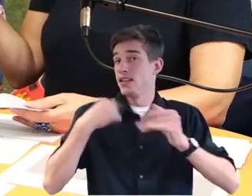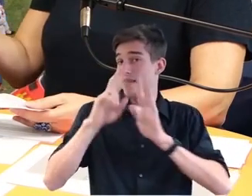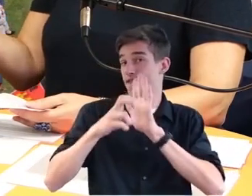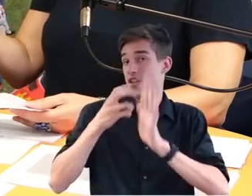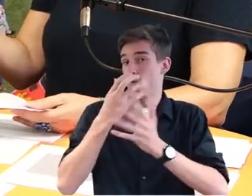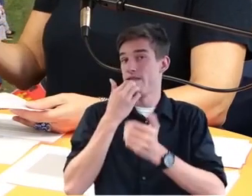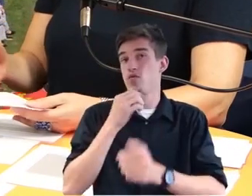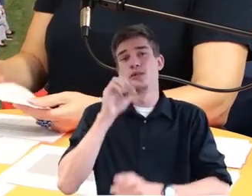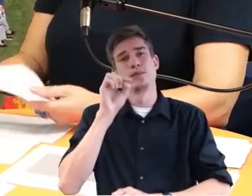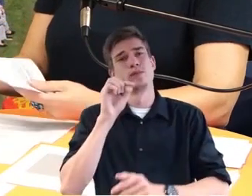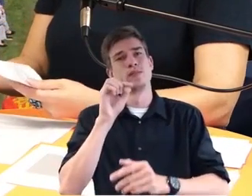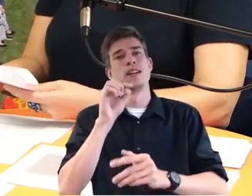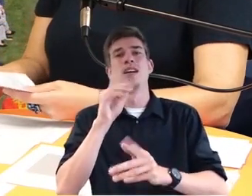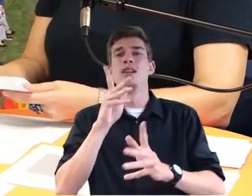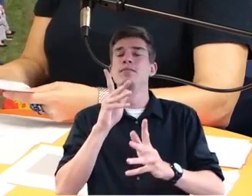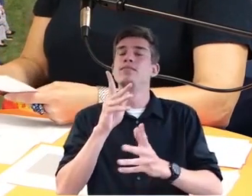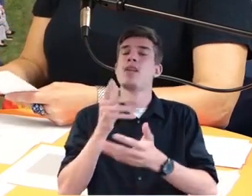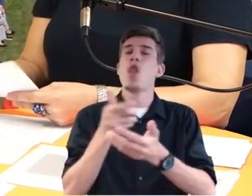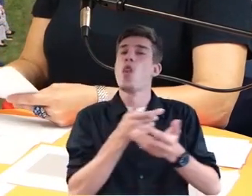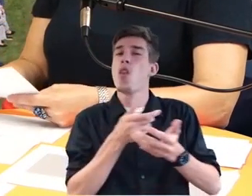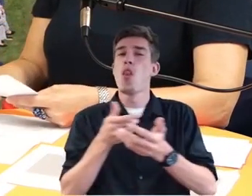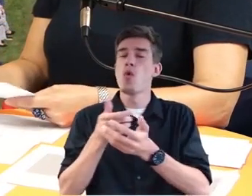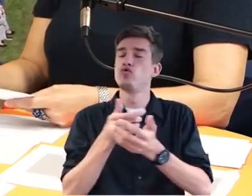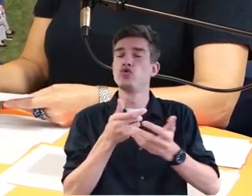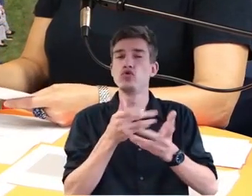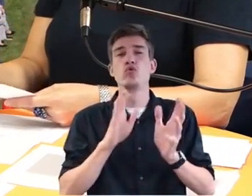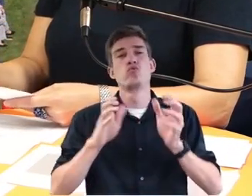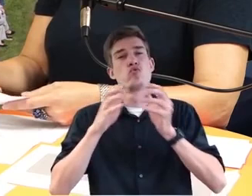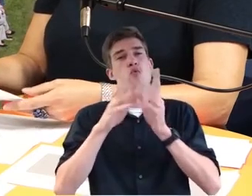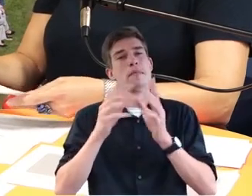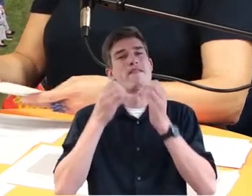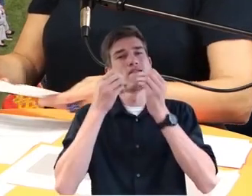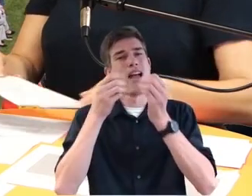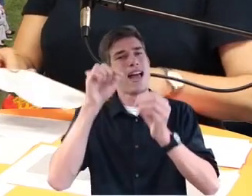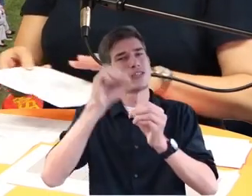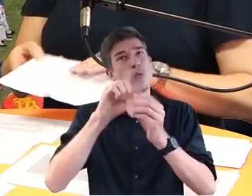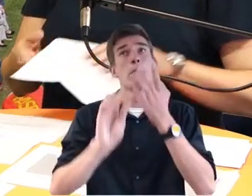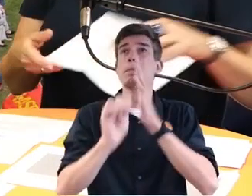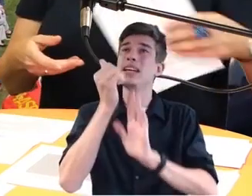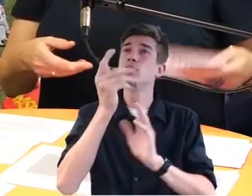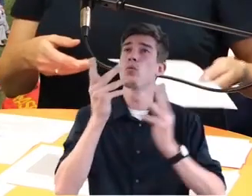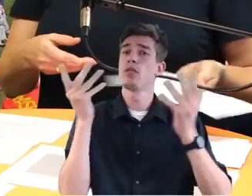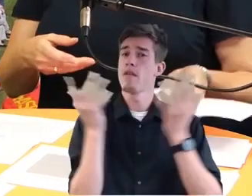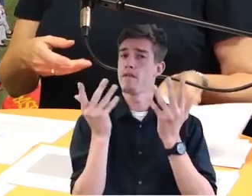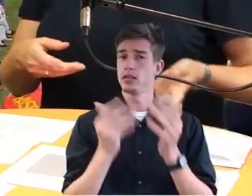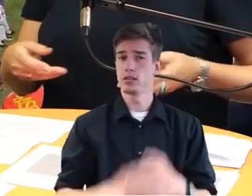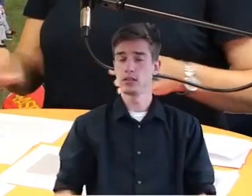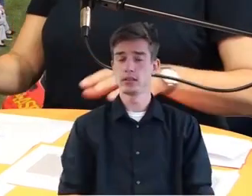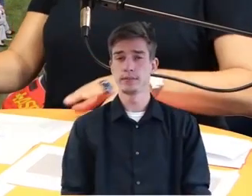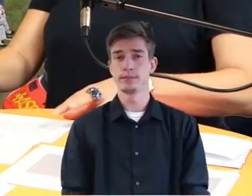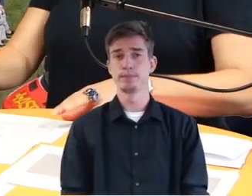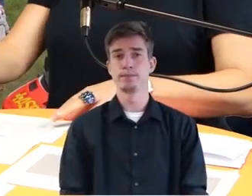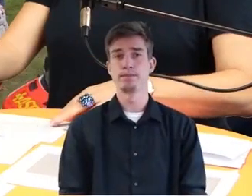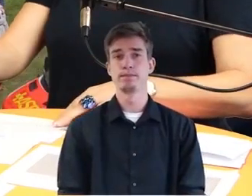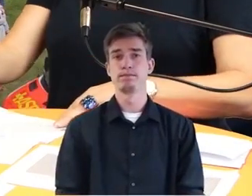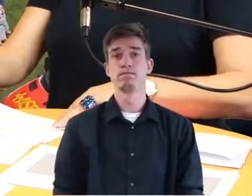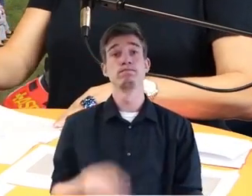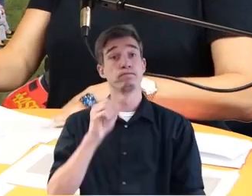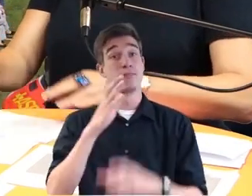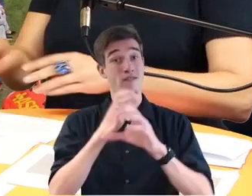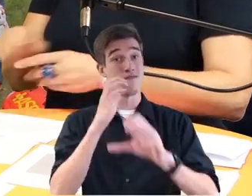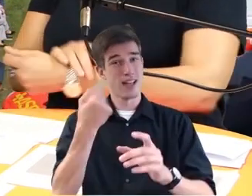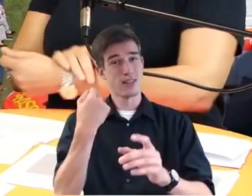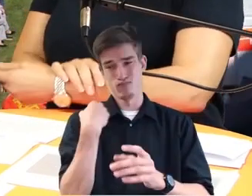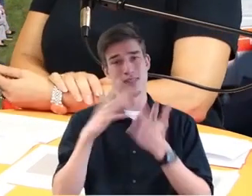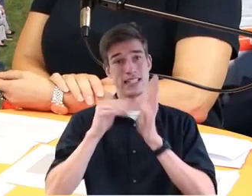das Besondere an diesem Löschgruppenfahrzeug, das wir unten gesehen haben? Ja, wir haben hier ein Fahrzeug gesehen,